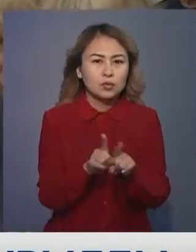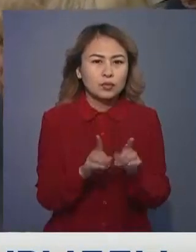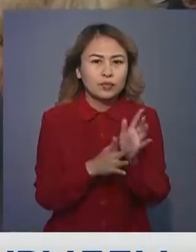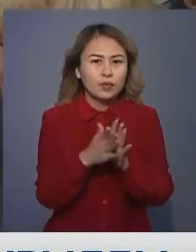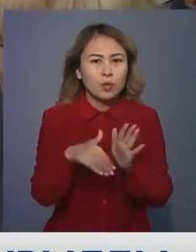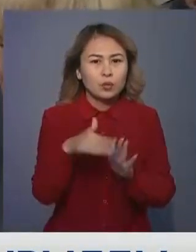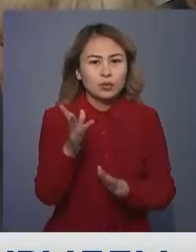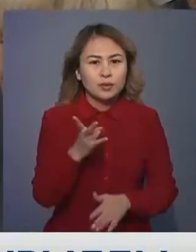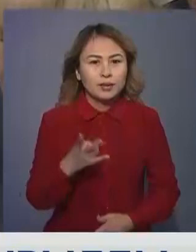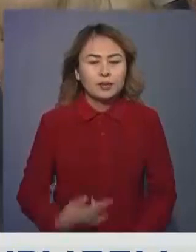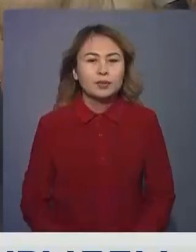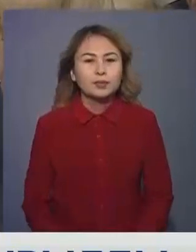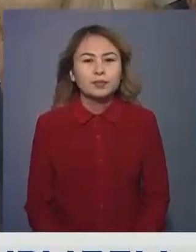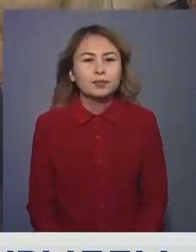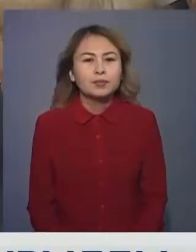әсер етуі тиіс.